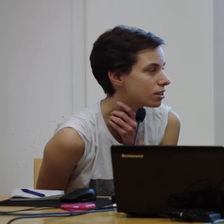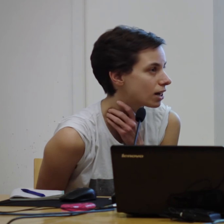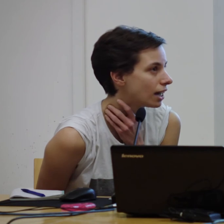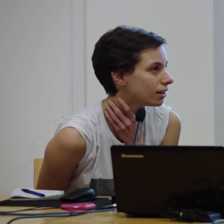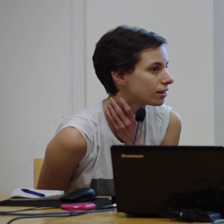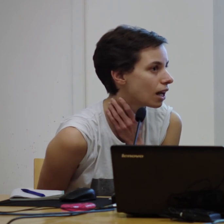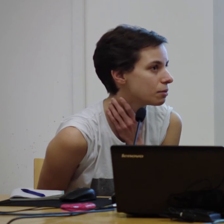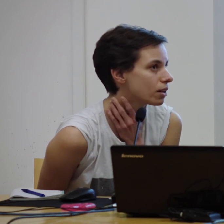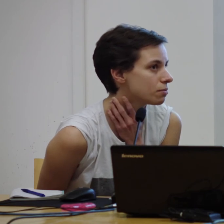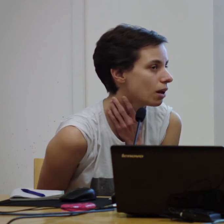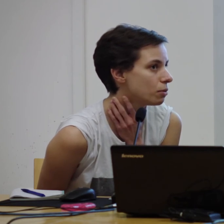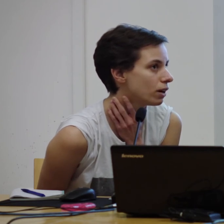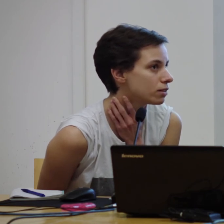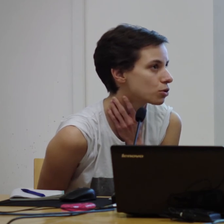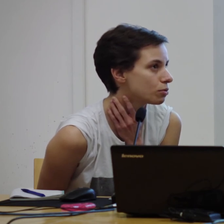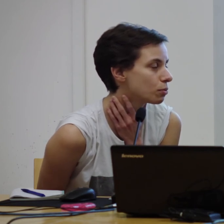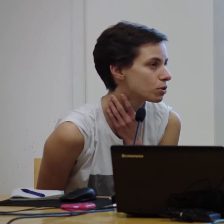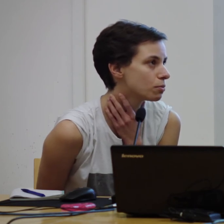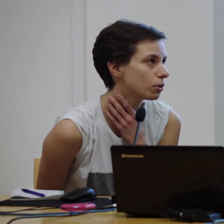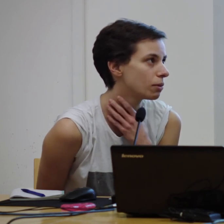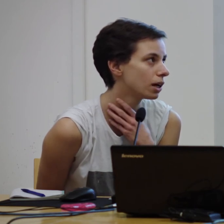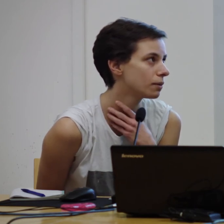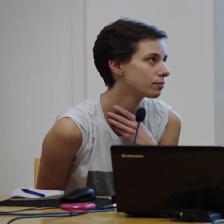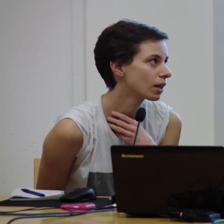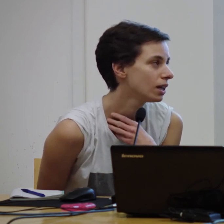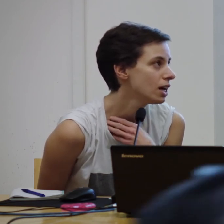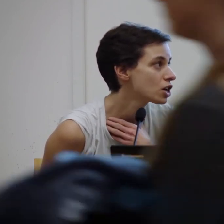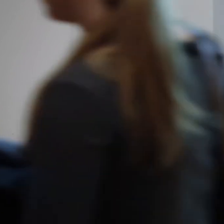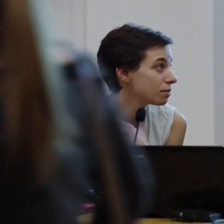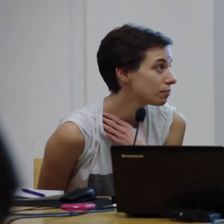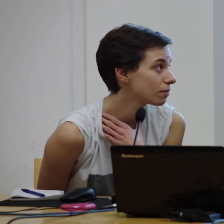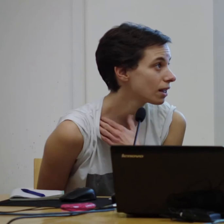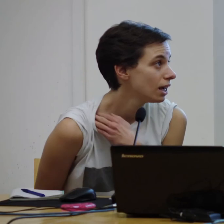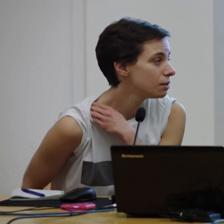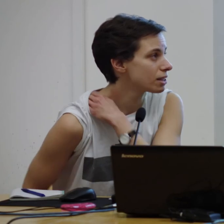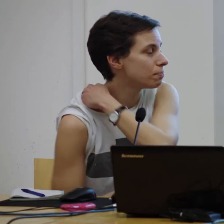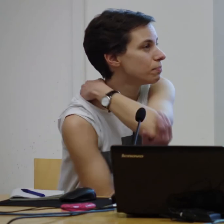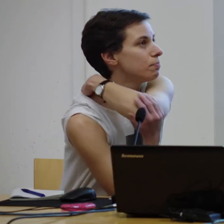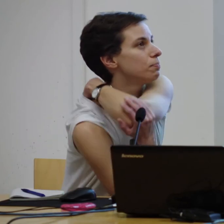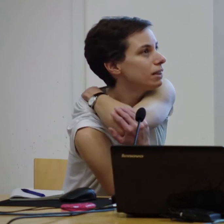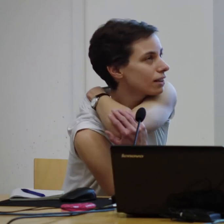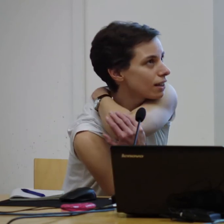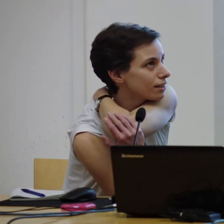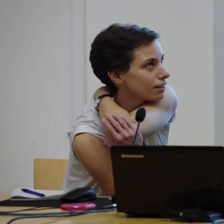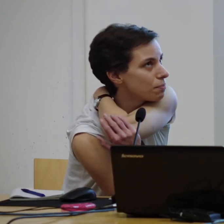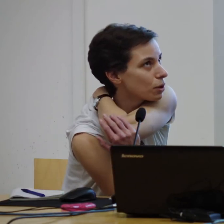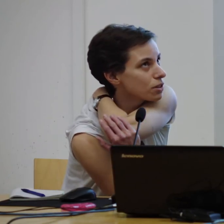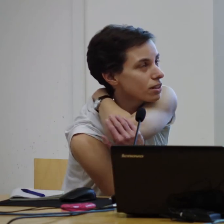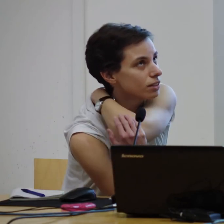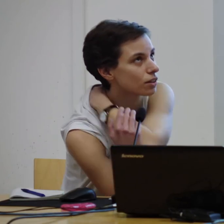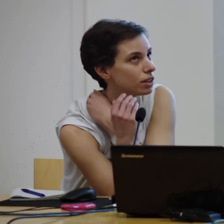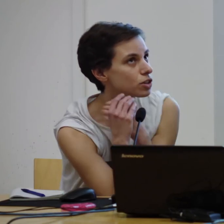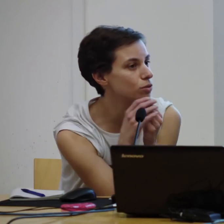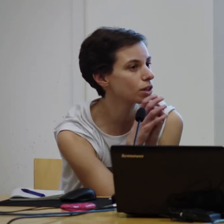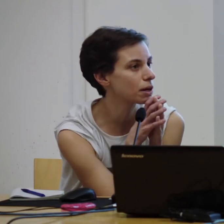zo všetkých strán, ale ten tlak by vlastne mal lemovať určitým spôsobom podľa mňa, že vlastne iba sa pýtať na tie